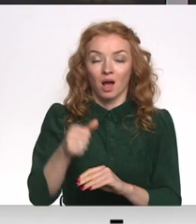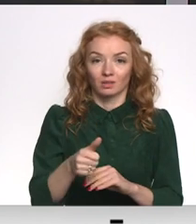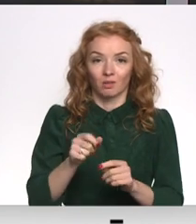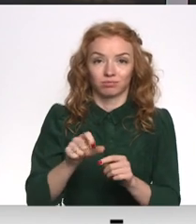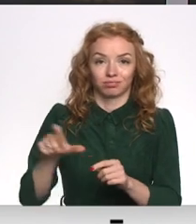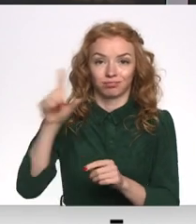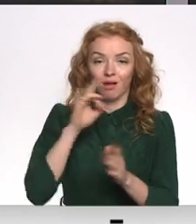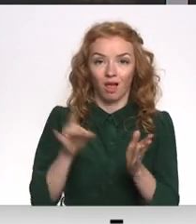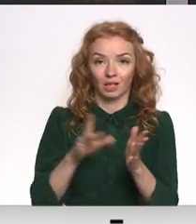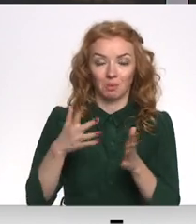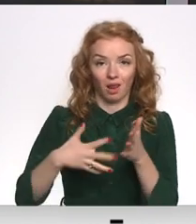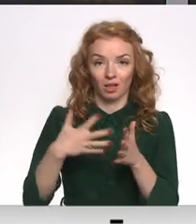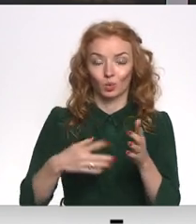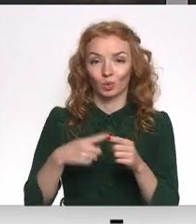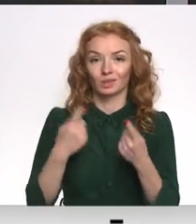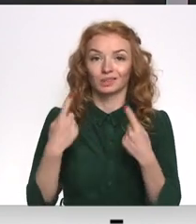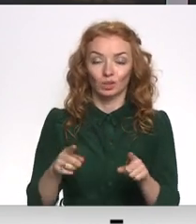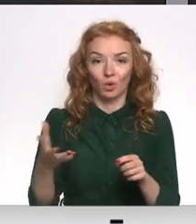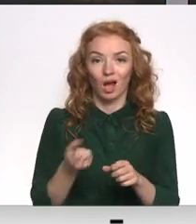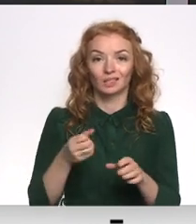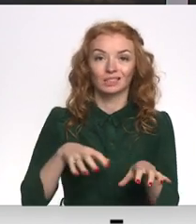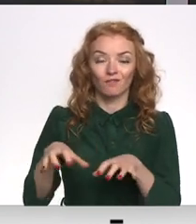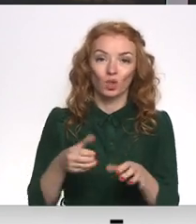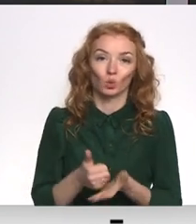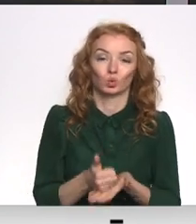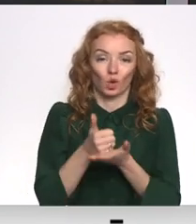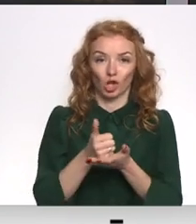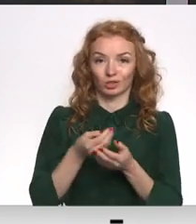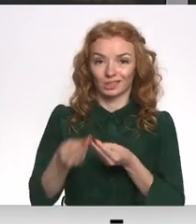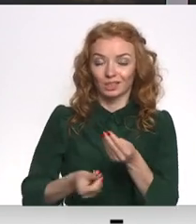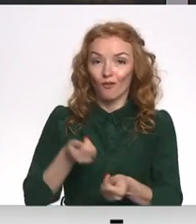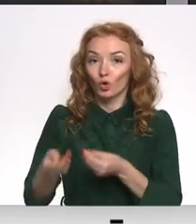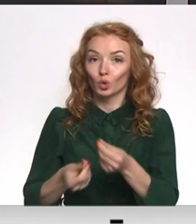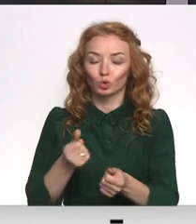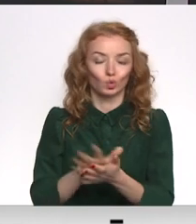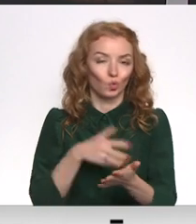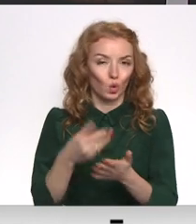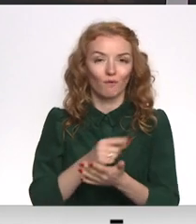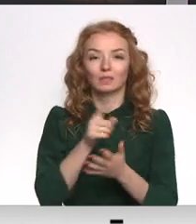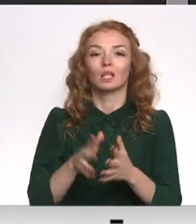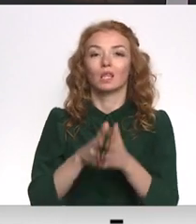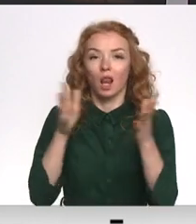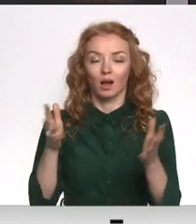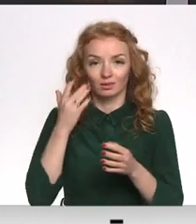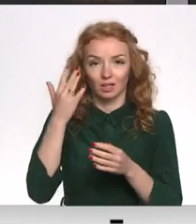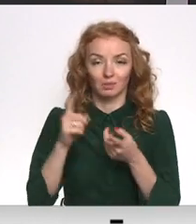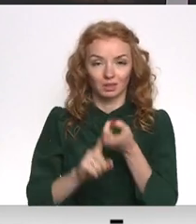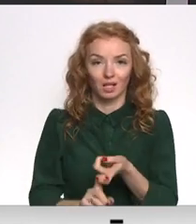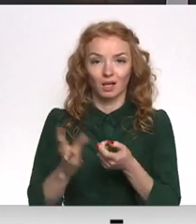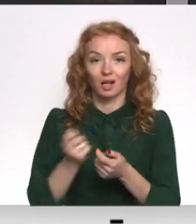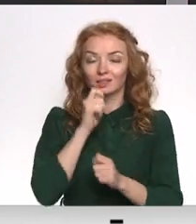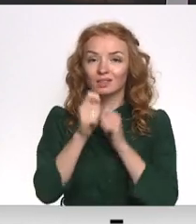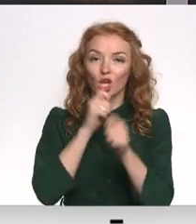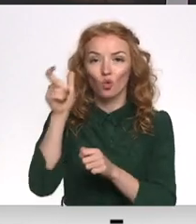pieaugušos elektrības rēķinus un citus ar dzīvnieku uzturēšanu saistītos izdevumus. Joprojām vislielākās cerības saistās ar